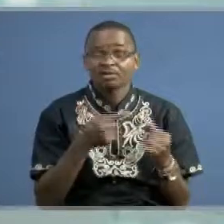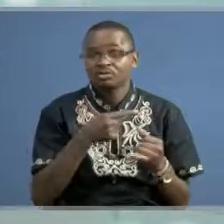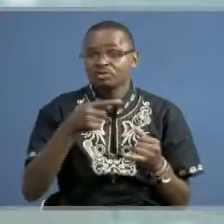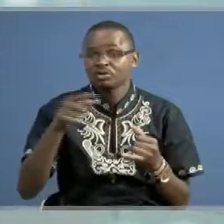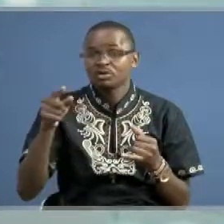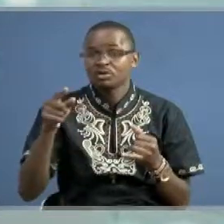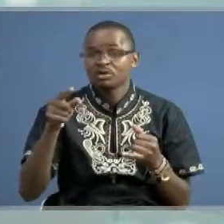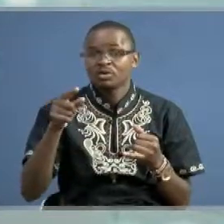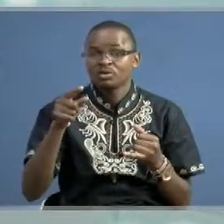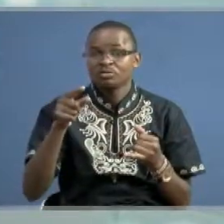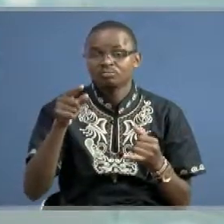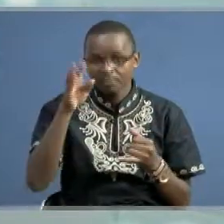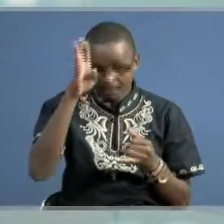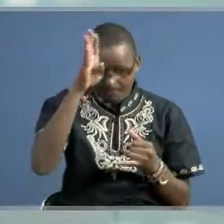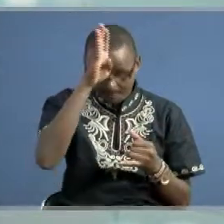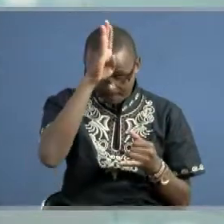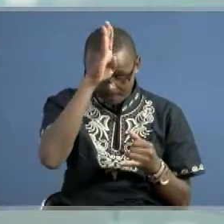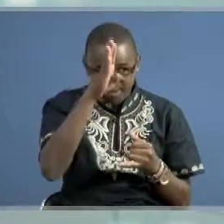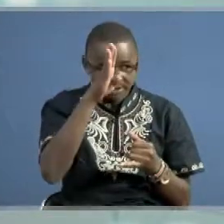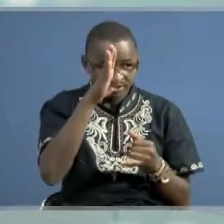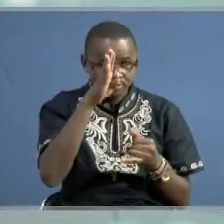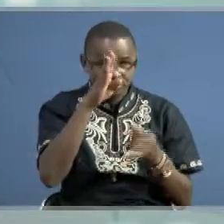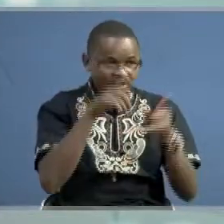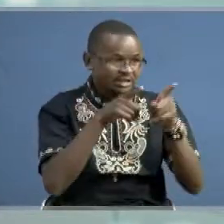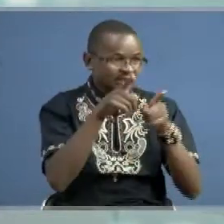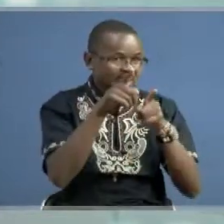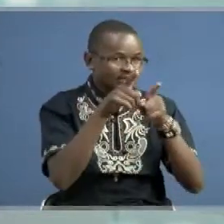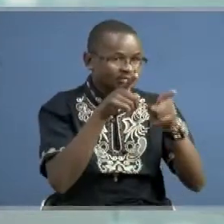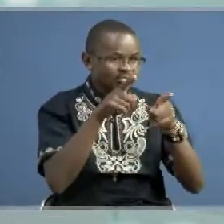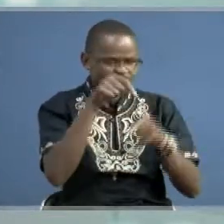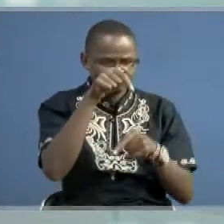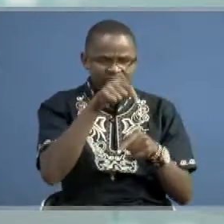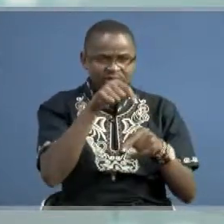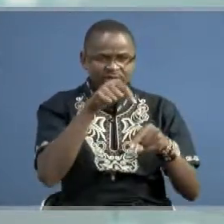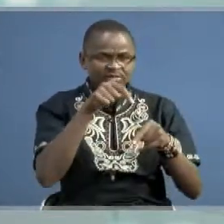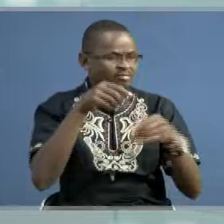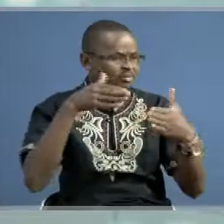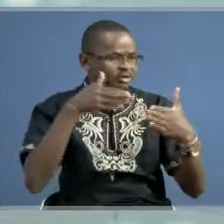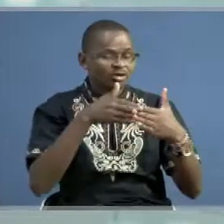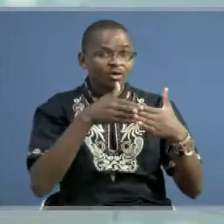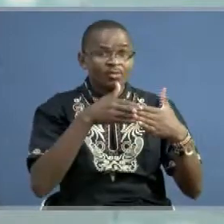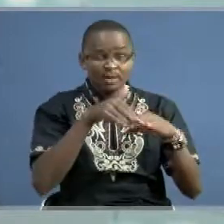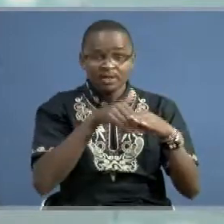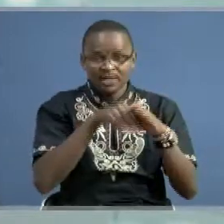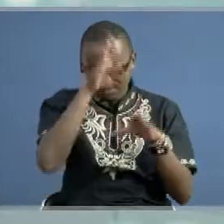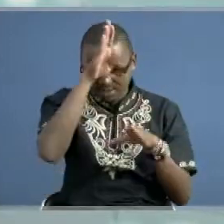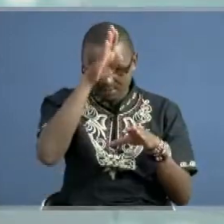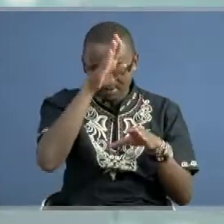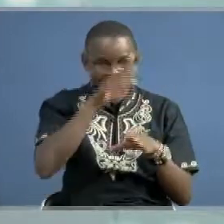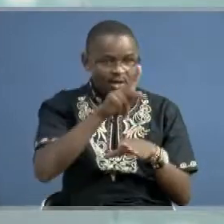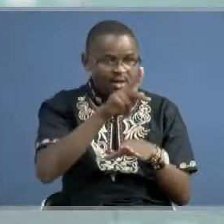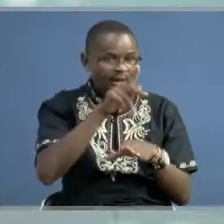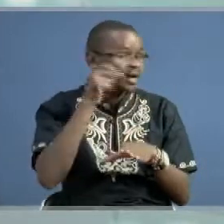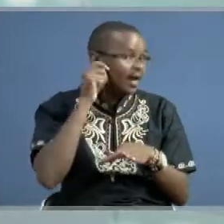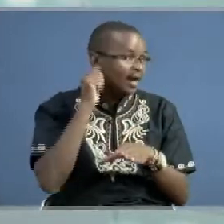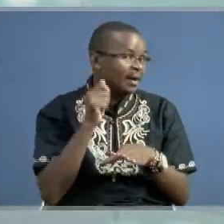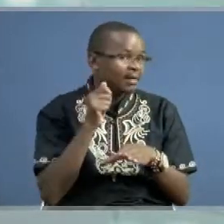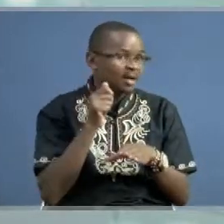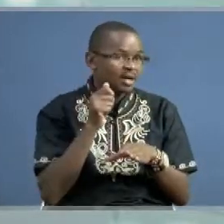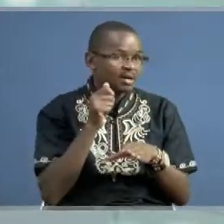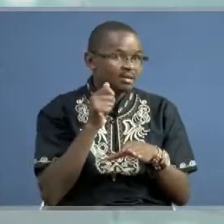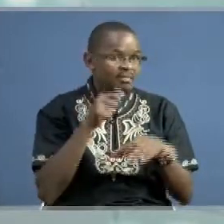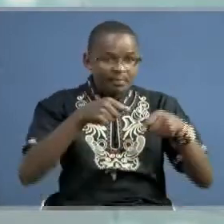kea Baringo ambapo shughuli ya uchukuzi ililamazwa katika kaunti ya Baringo mjini Kabarnet baada ya